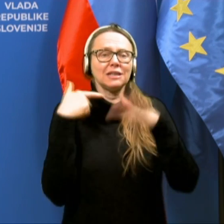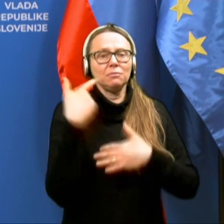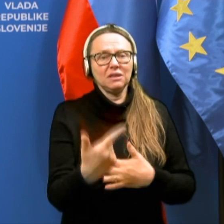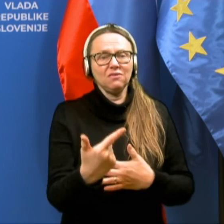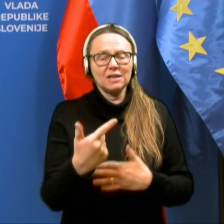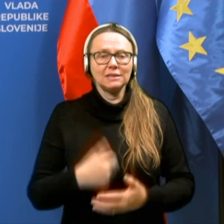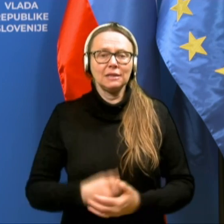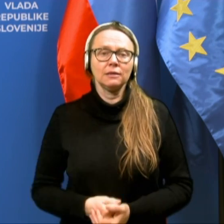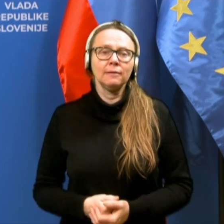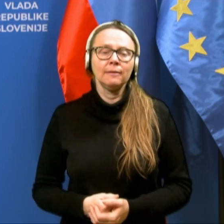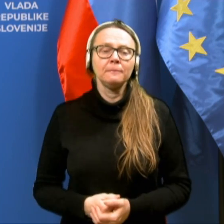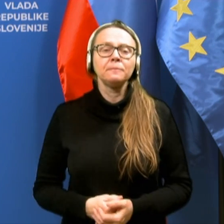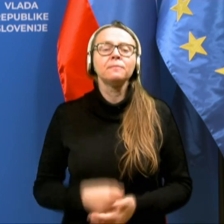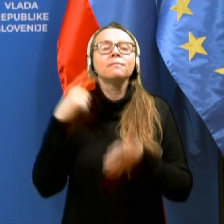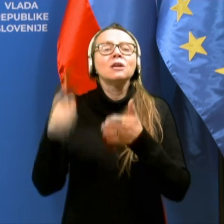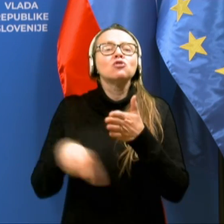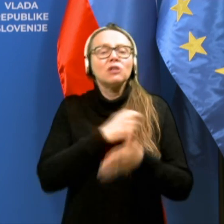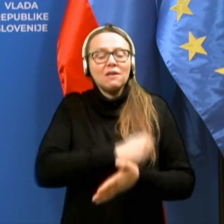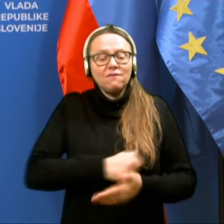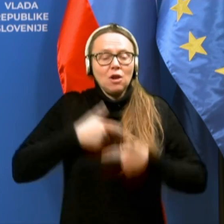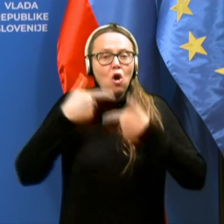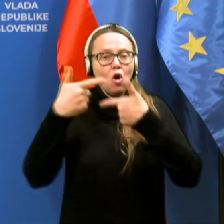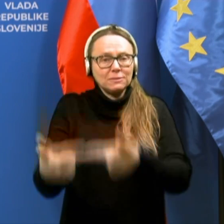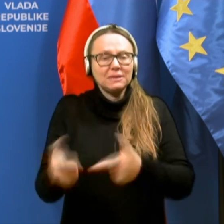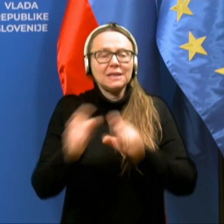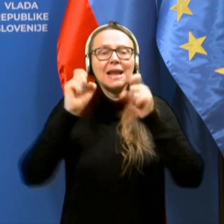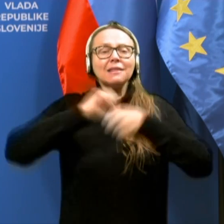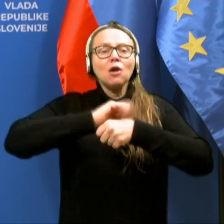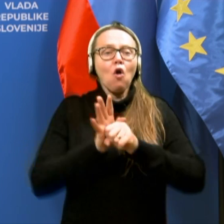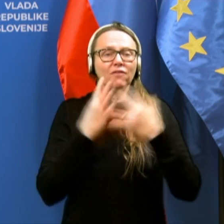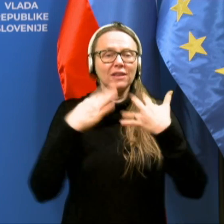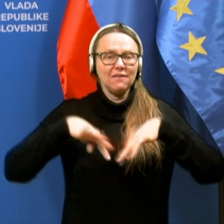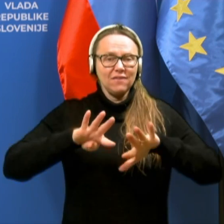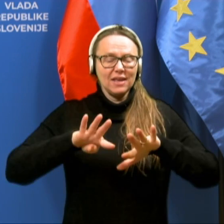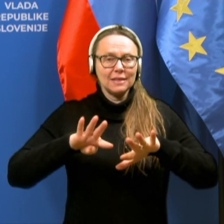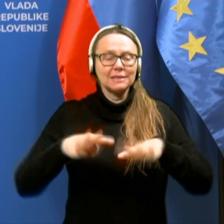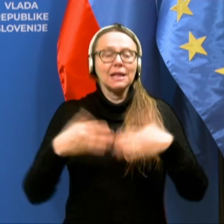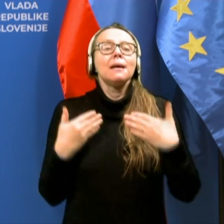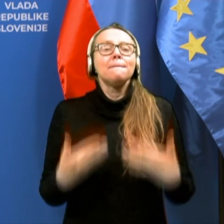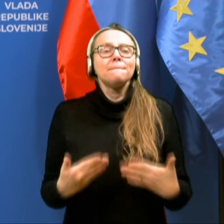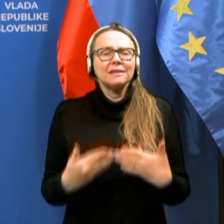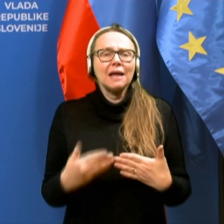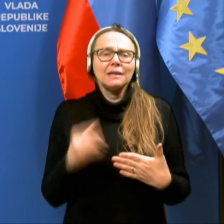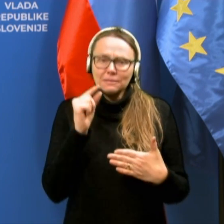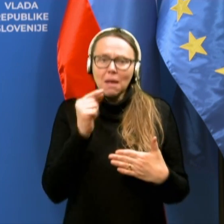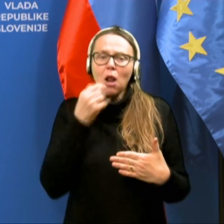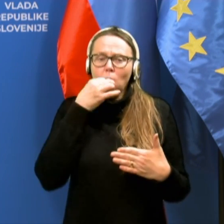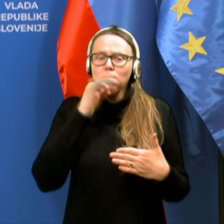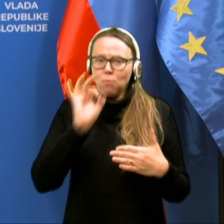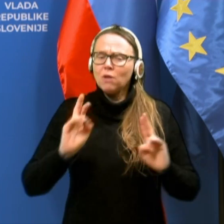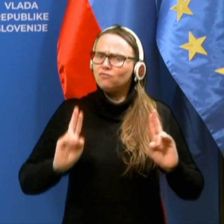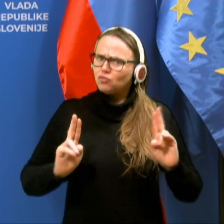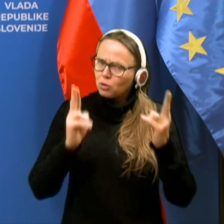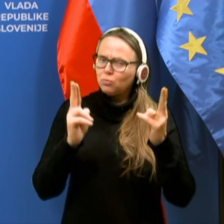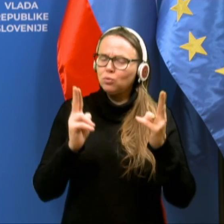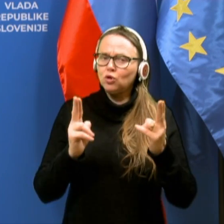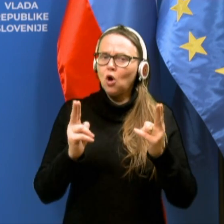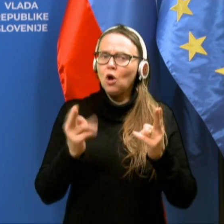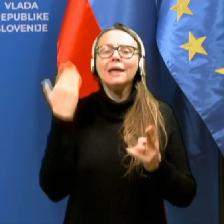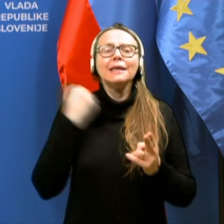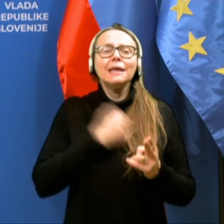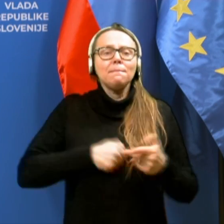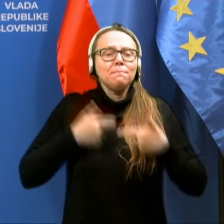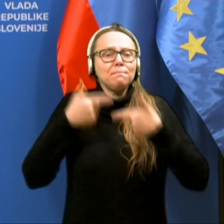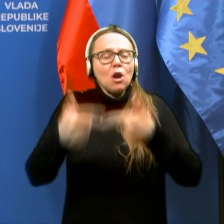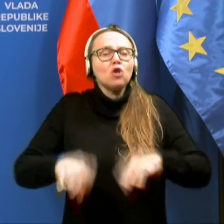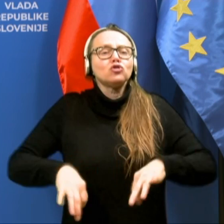1227. Število hospitaliziranih zaradi COVID-19 pa je danes nekoliko bolj spodbudno, saj je bilo